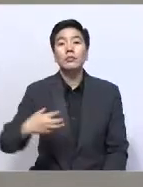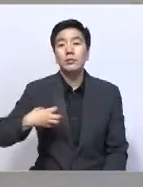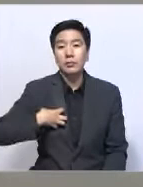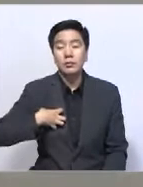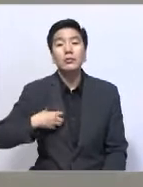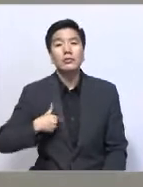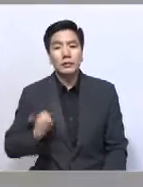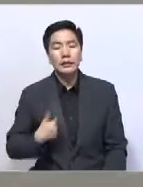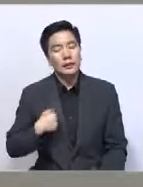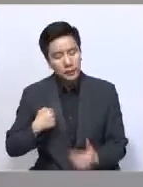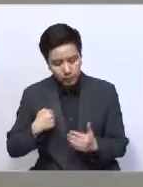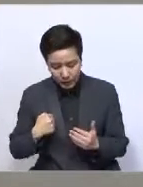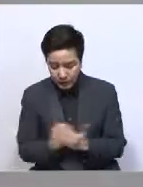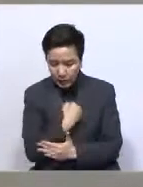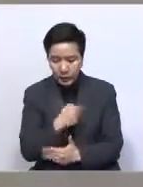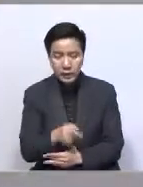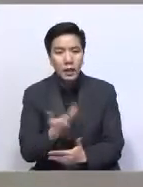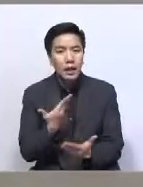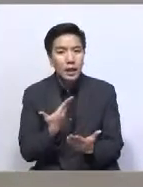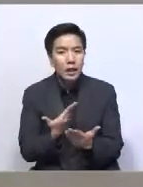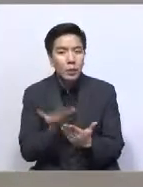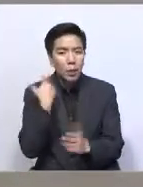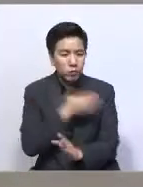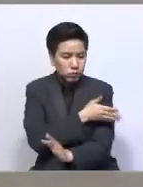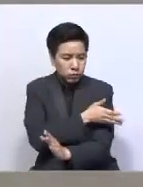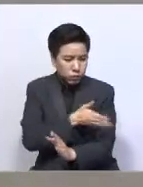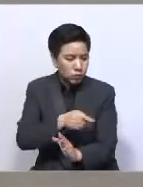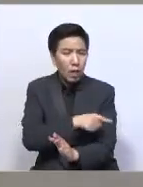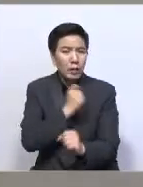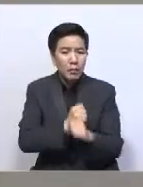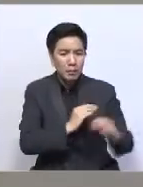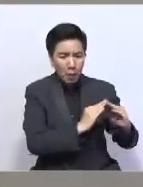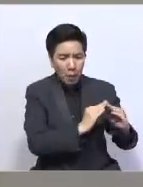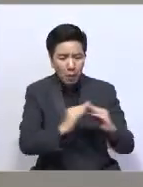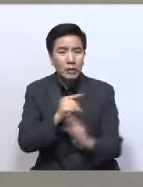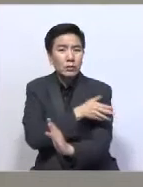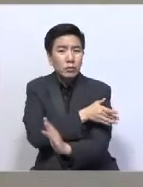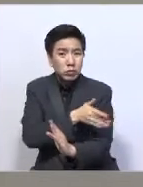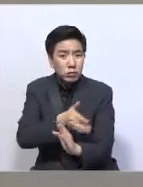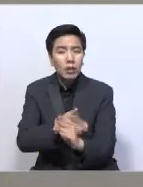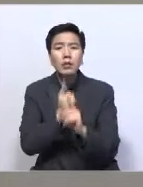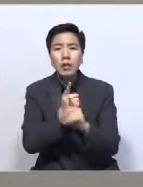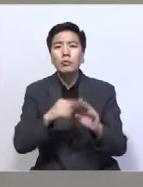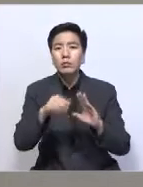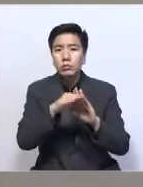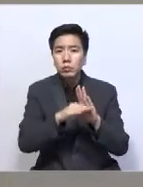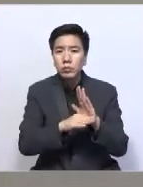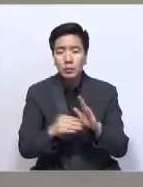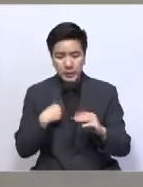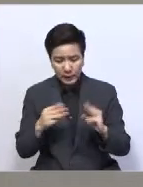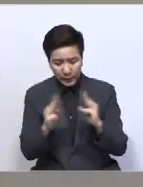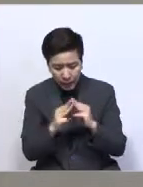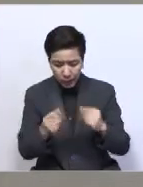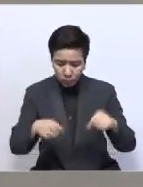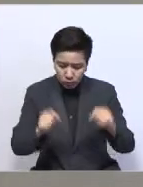มก็เสียดายนะในช่วงที่ผ่านมามันก็มีการก่อสร้างมาตามลำดับนะแล้วก็เป็นไปตามขั้นตอนทุกอย่างมีสัญญามีต่